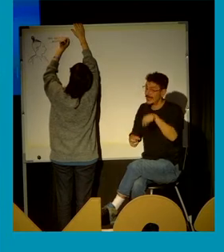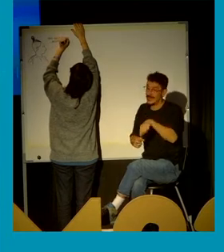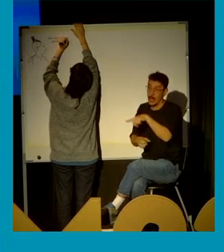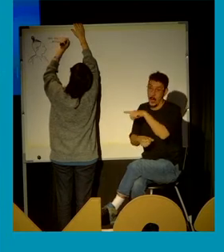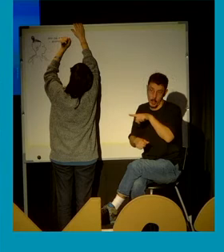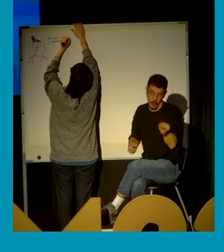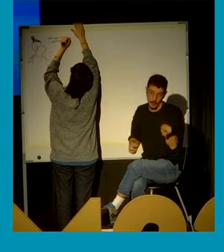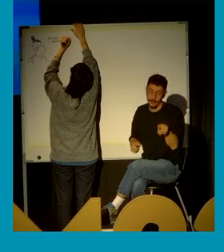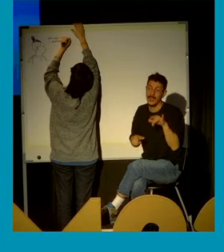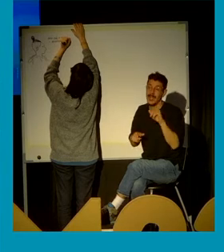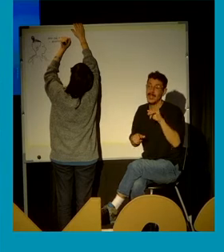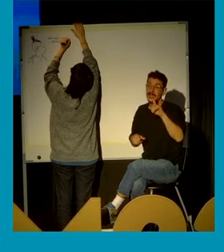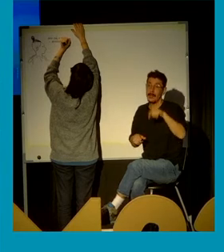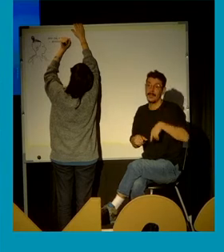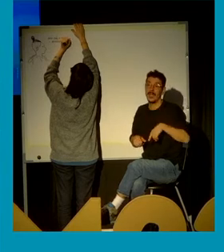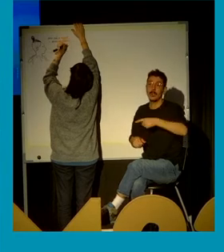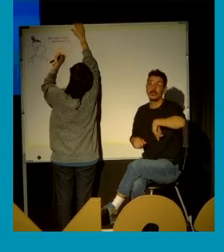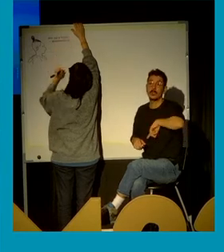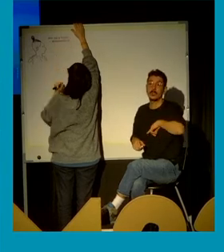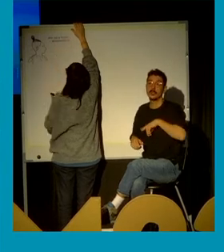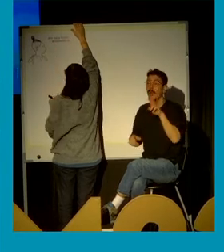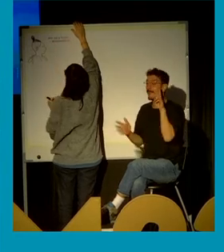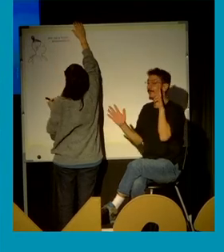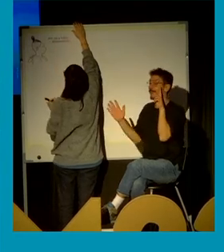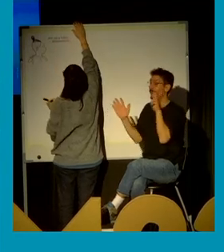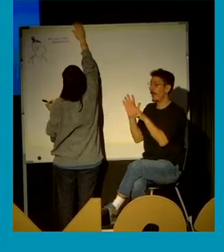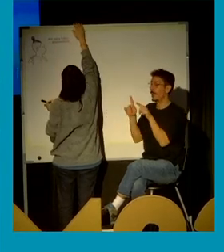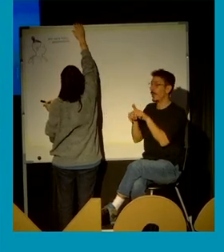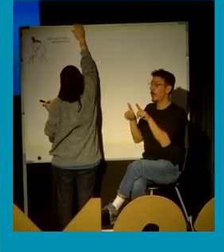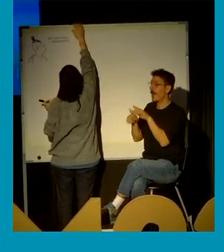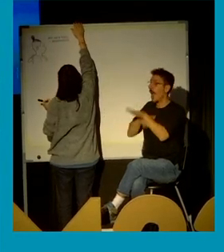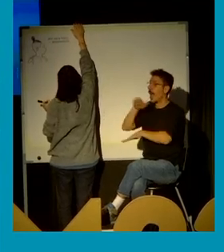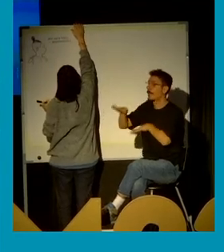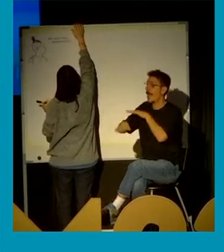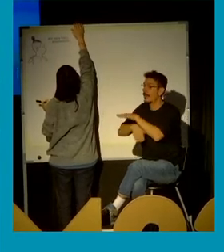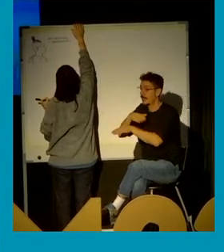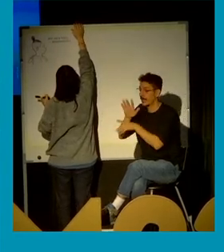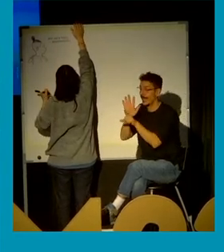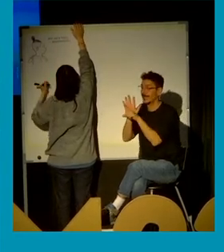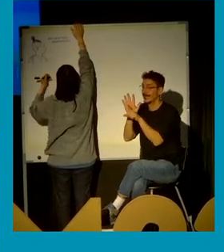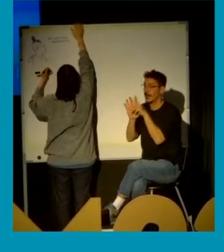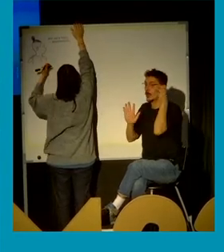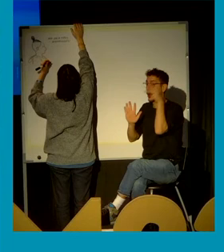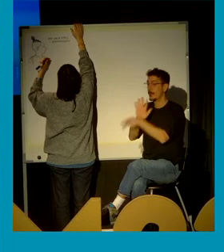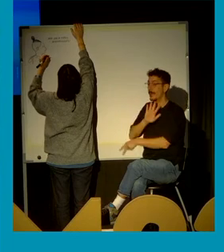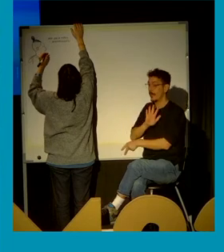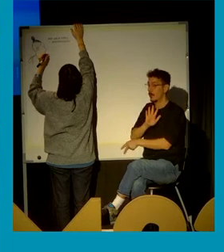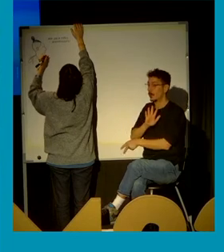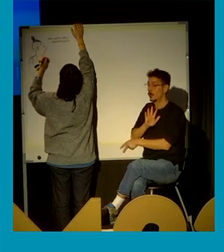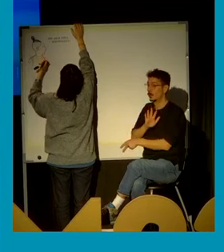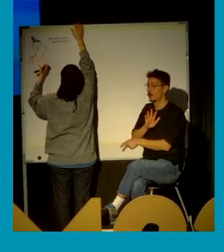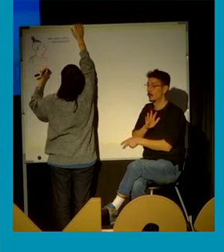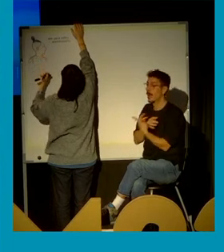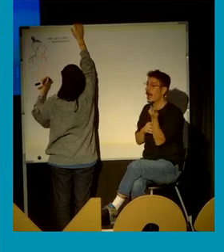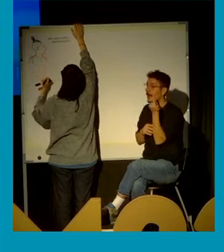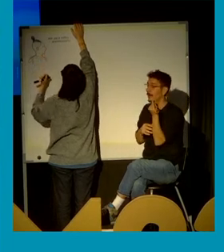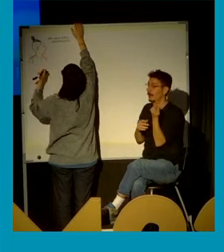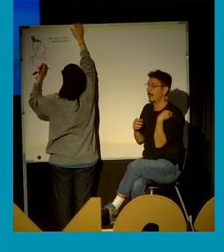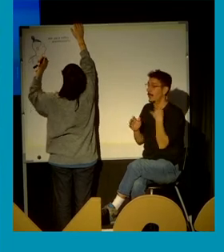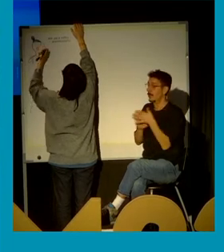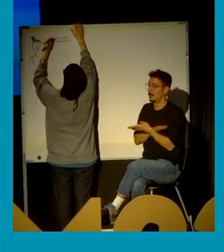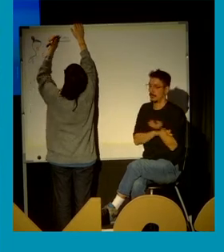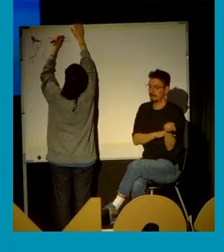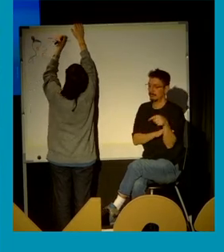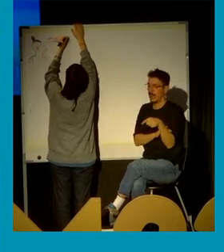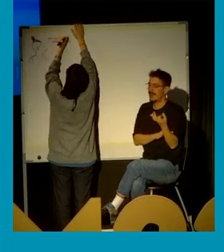normatius, legislatius? Crec que per això també és indispensable que i Lorena entrarà a fer una